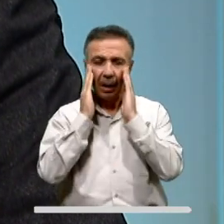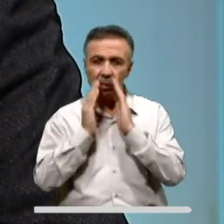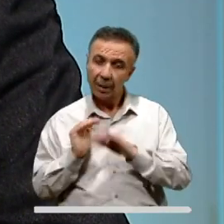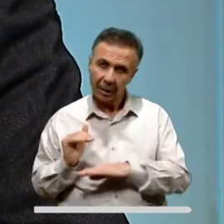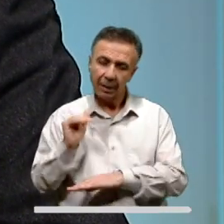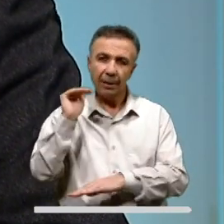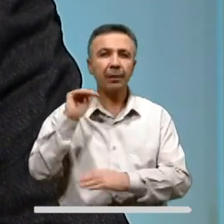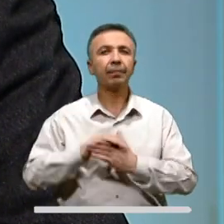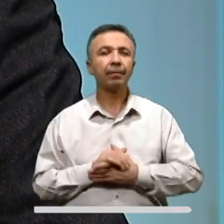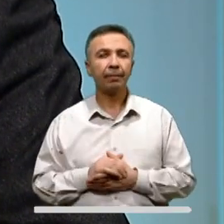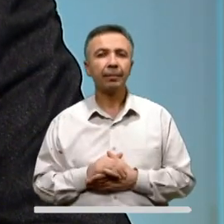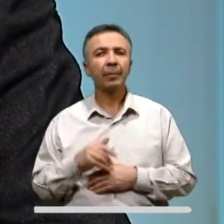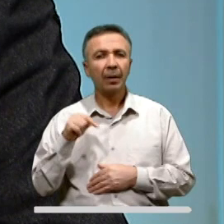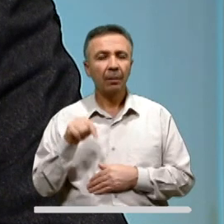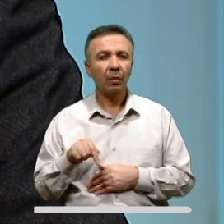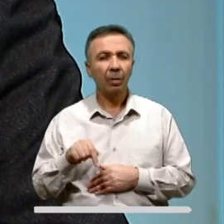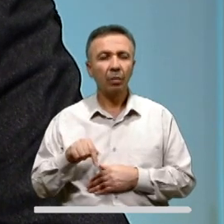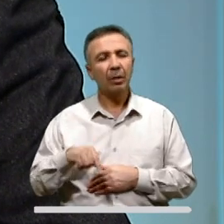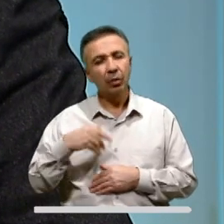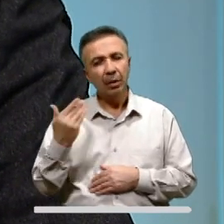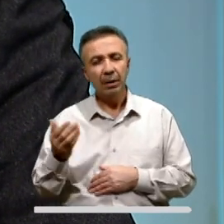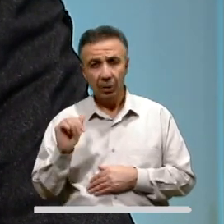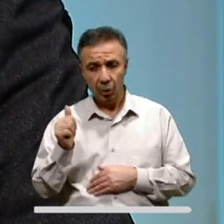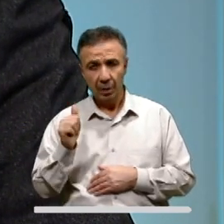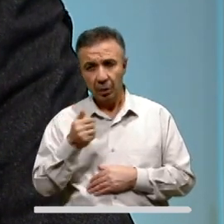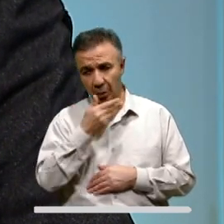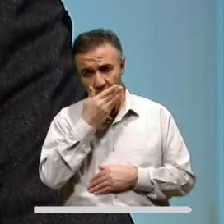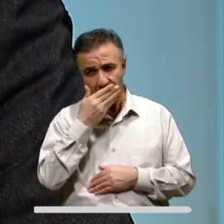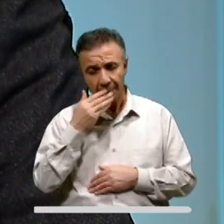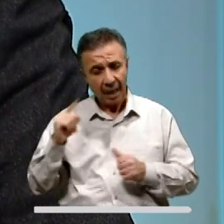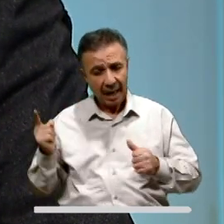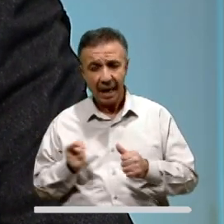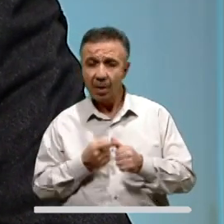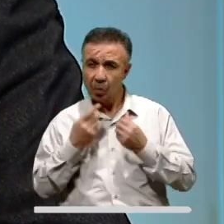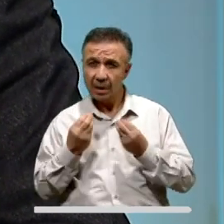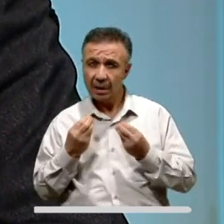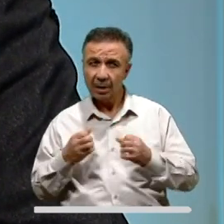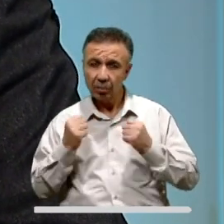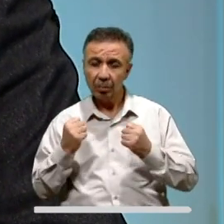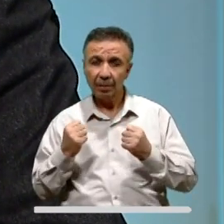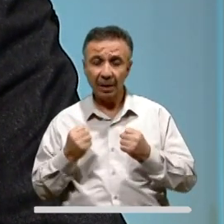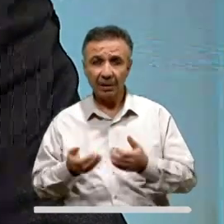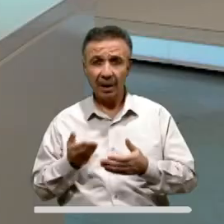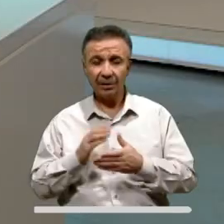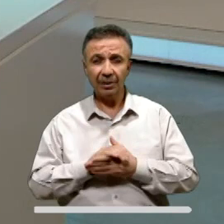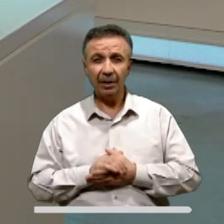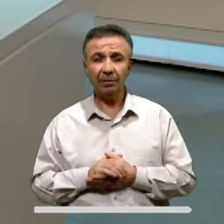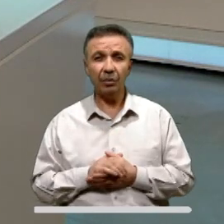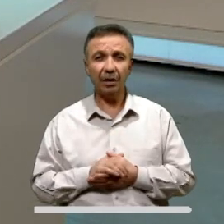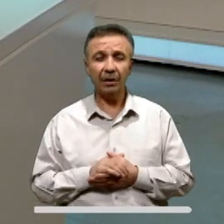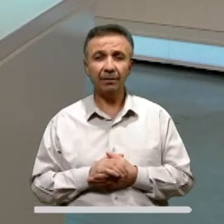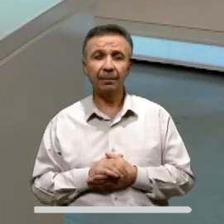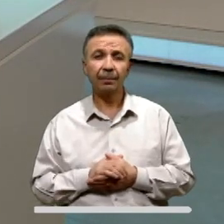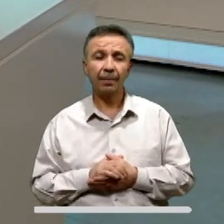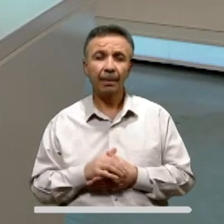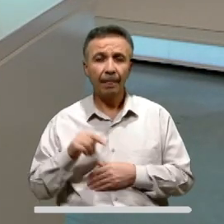ettik. Bugün ve bundan sonraki günlerde oruçlarımızı en güzel şekilde tutmayı nasip eylesin. Amin inşallah. Şimdi